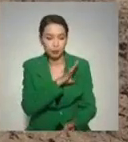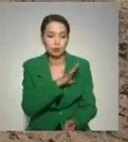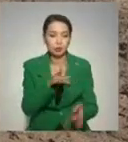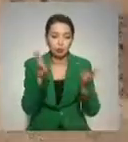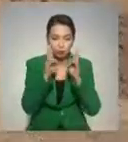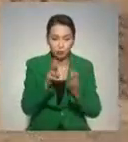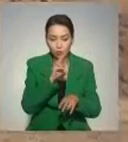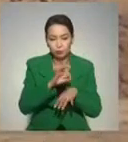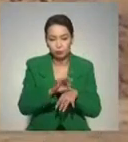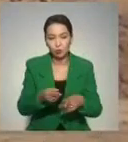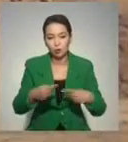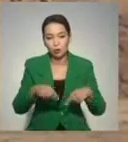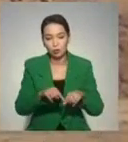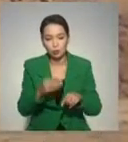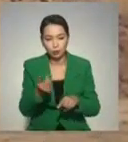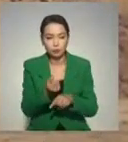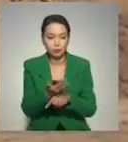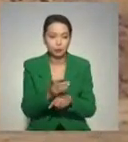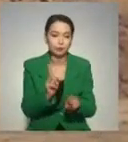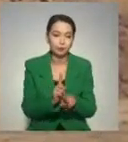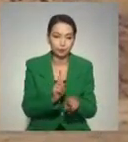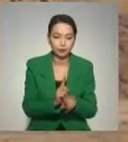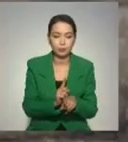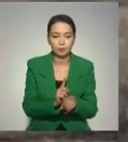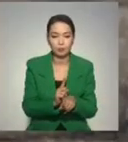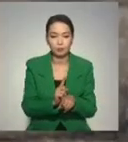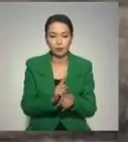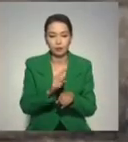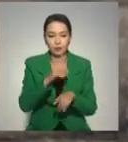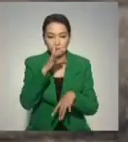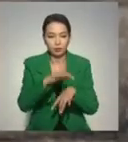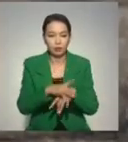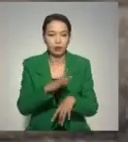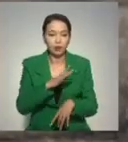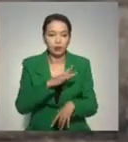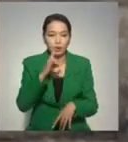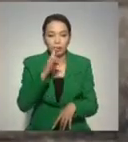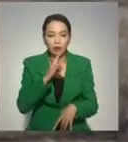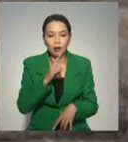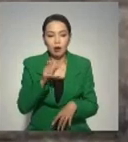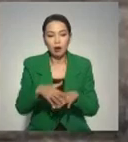жүргізген құзырлы органдар бір қатар бұлақтың бетін ашты. Халықтың өтінісі бойынша